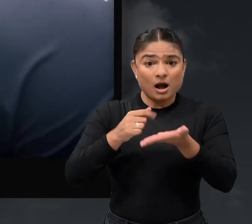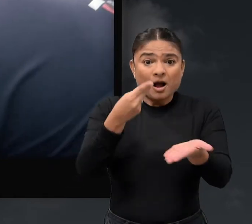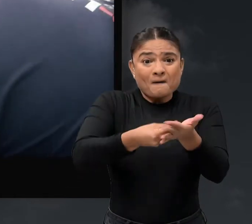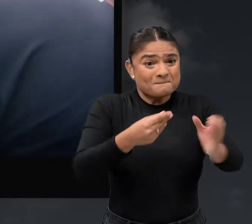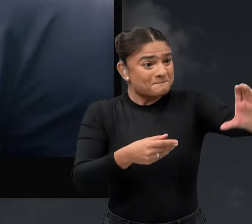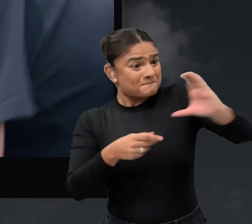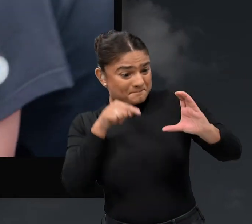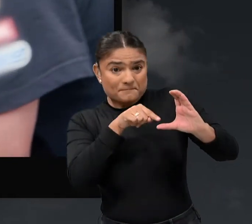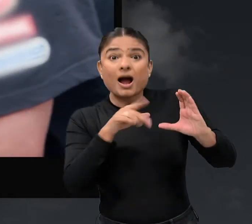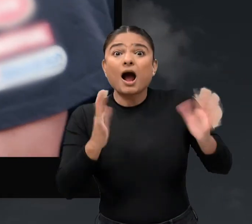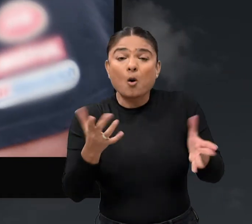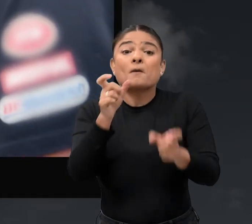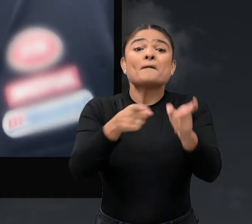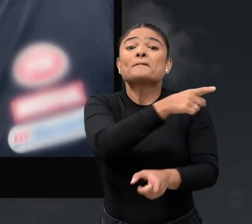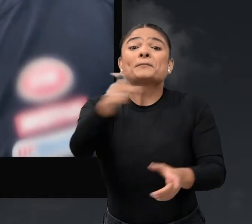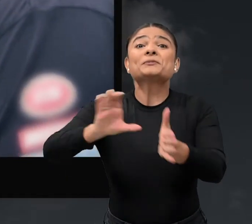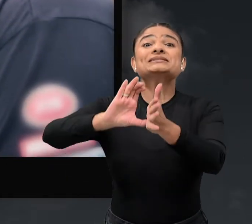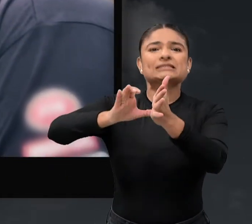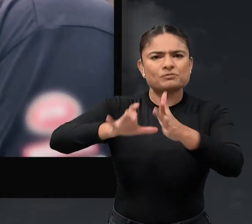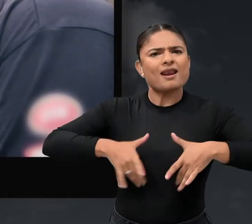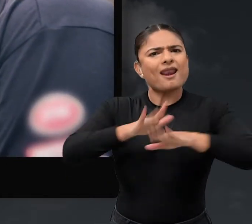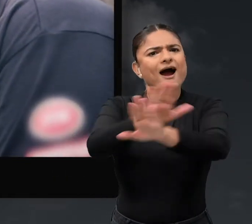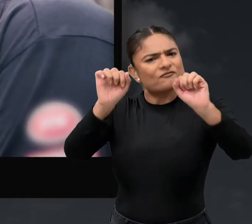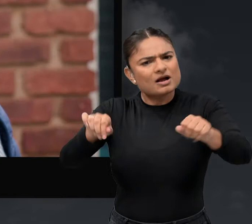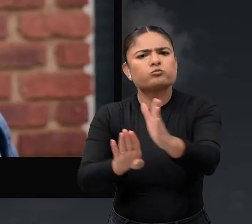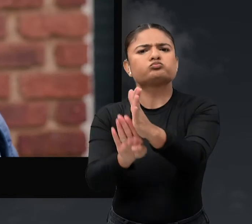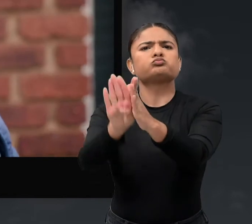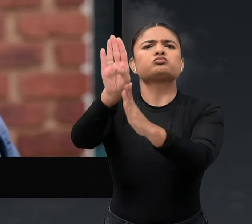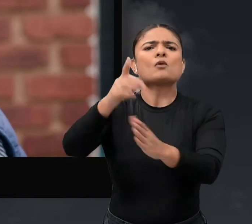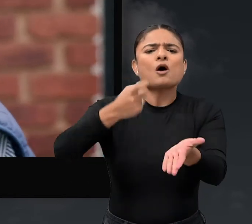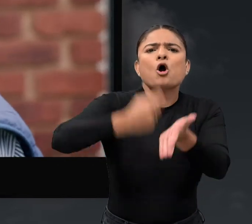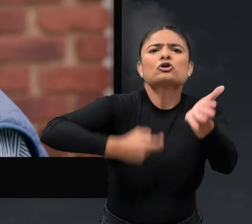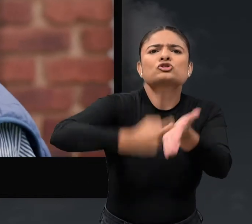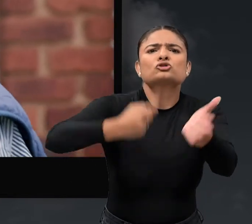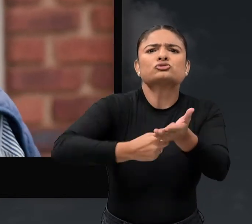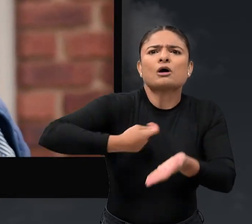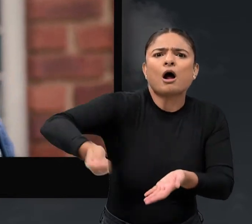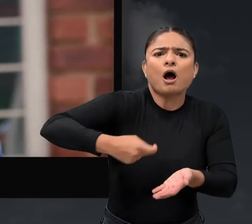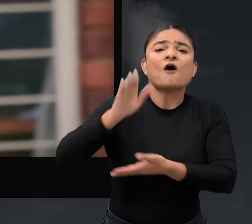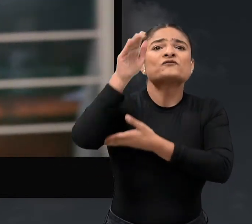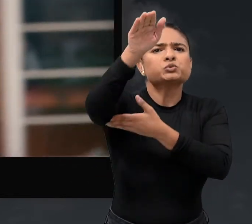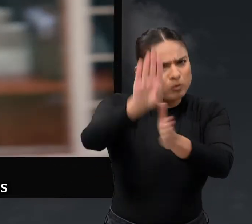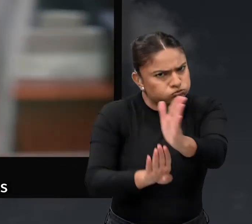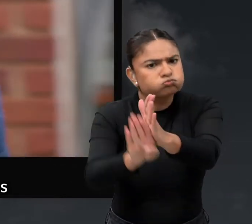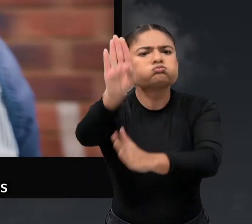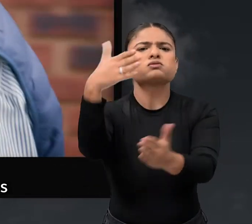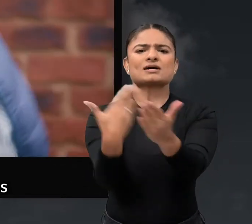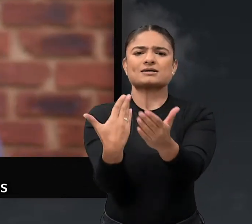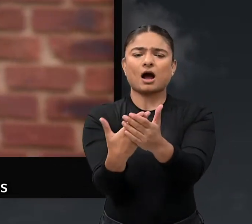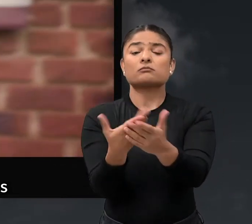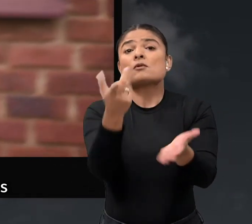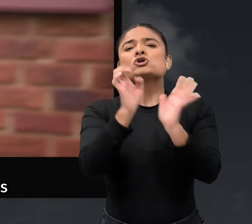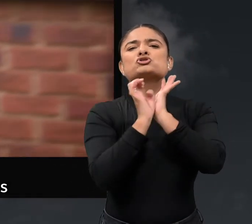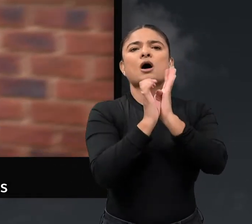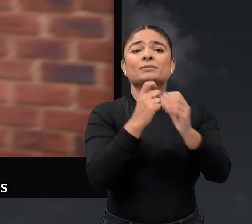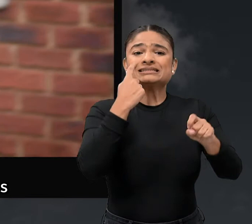Hierdie terugbetalings help natuurlik om mense se lewensstandaard te verbeter en ook in die toekoms te onderhou. Voorbeelde hiervan